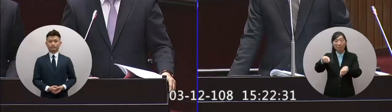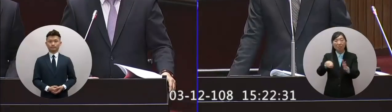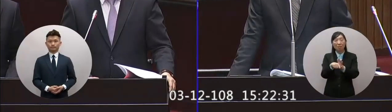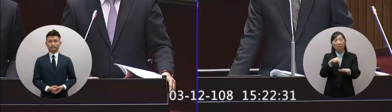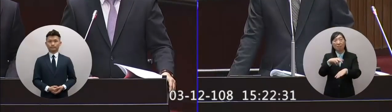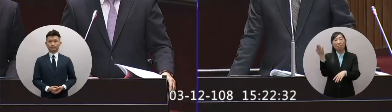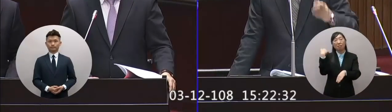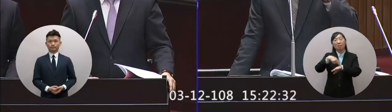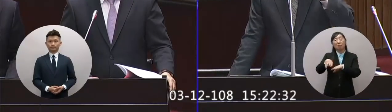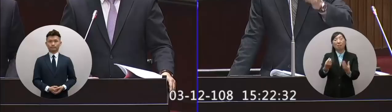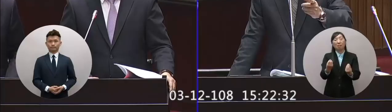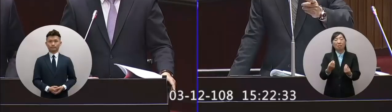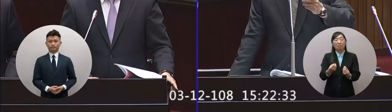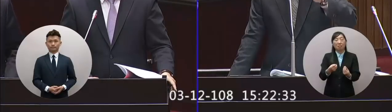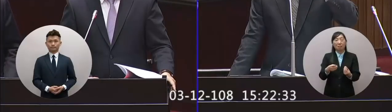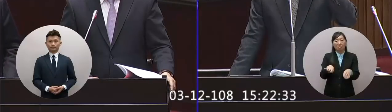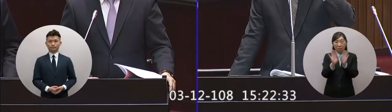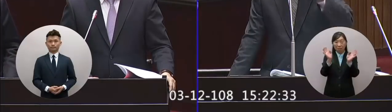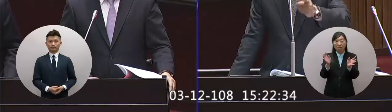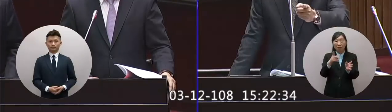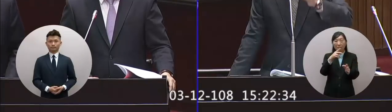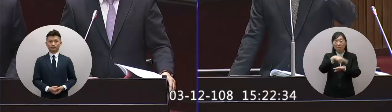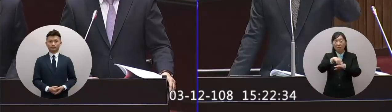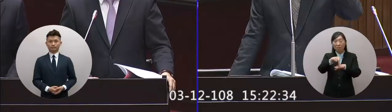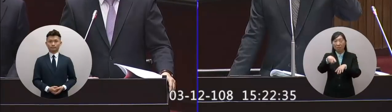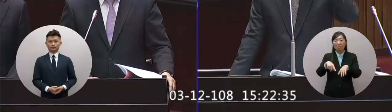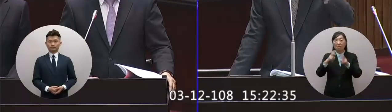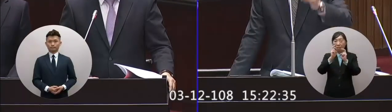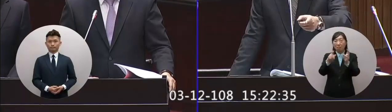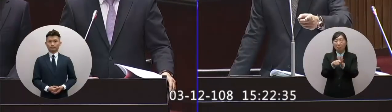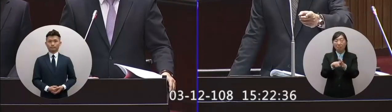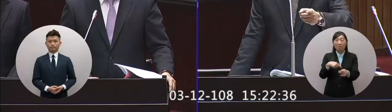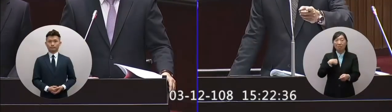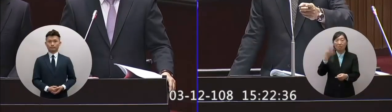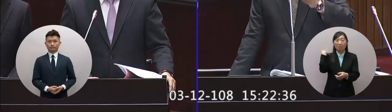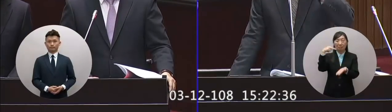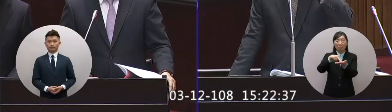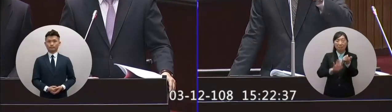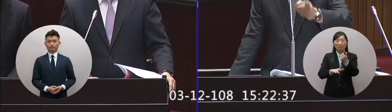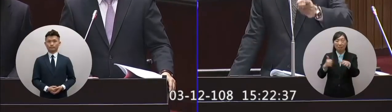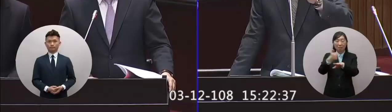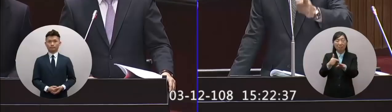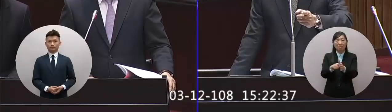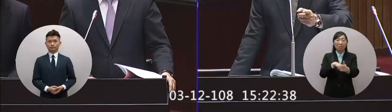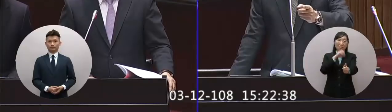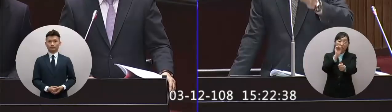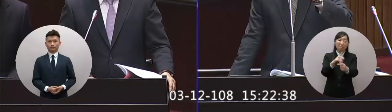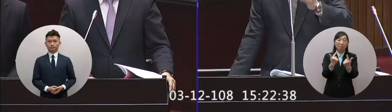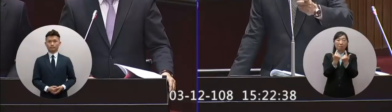就没有在规划。刚开始在做捷运的时候，我做李贵也头一天，我就敢一直提醒。我们的特